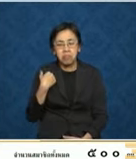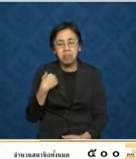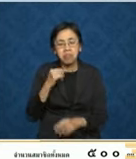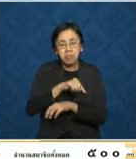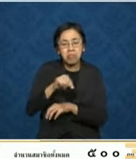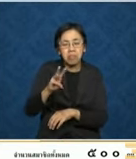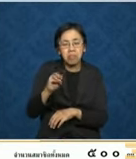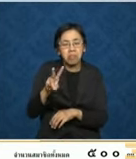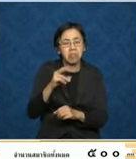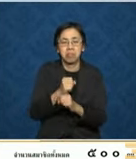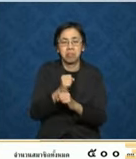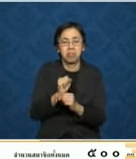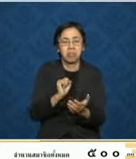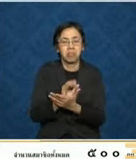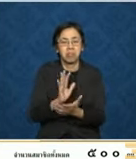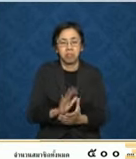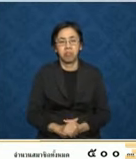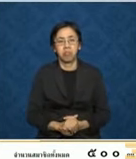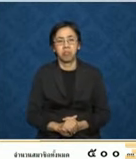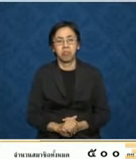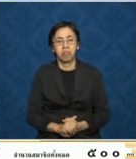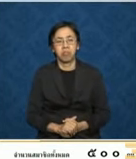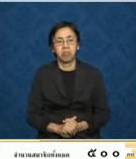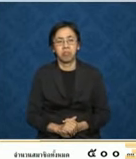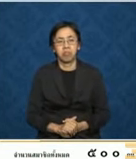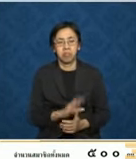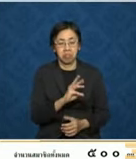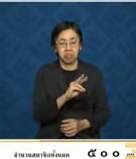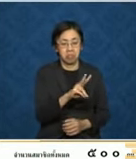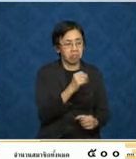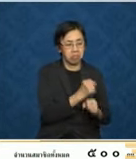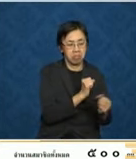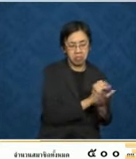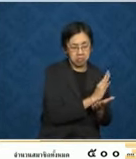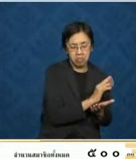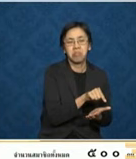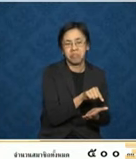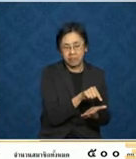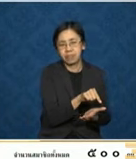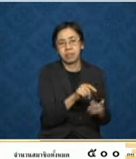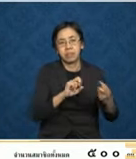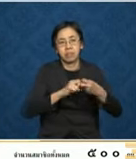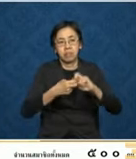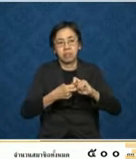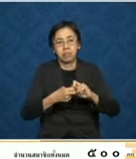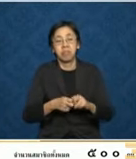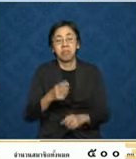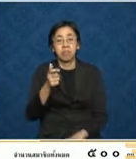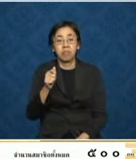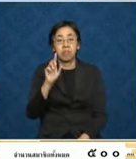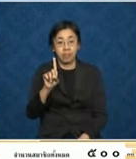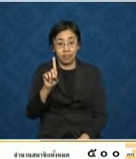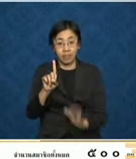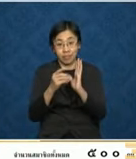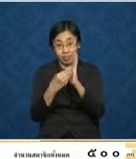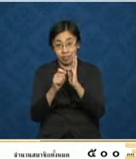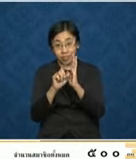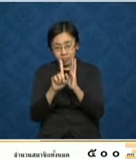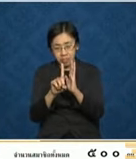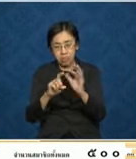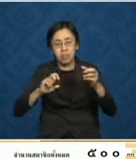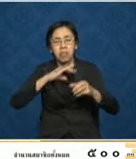ห่งเนี่ยไม่ถูกนะคะ2แห่งถูกอีก62แห่งเนี่ยไม่ถูกนะคะเพราะฉะนั้นเนี่ยในจังหวัดอุดรธานีเนี่ยมี